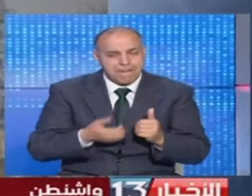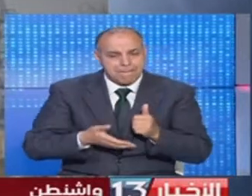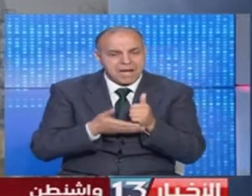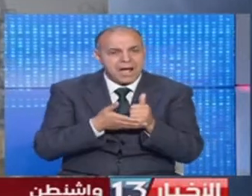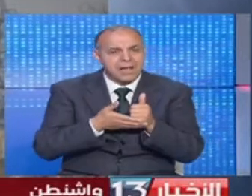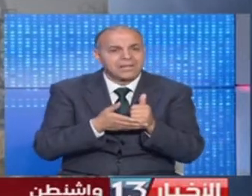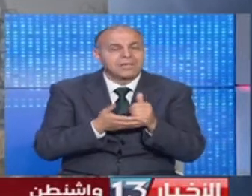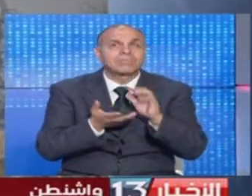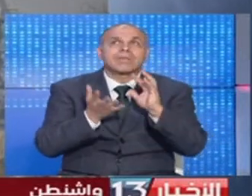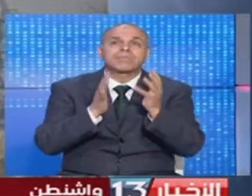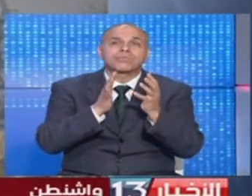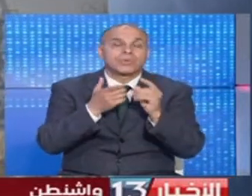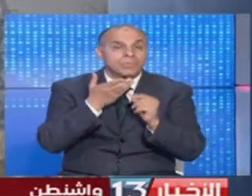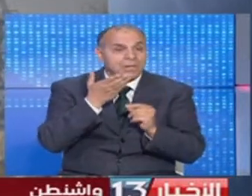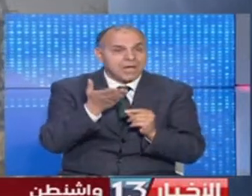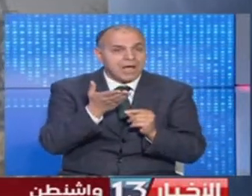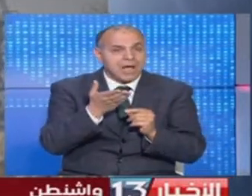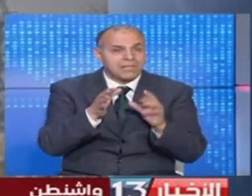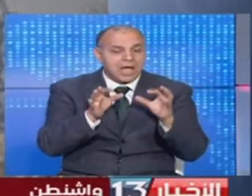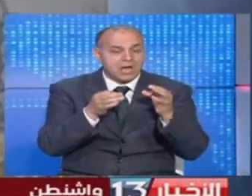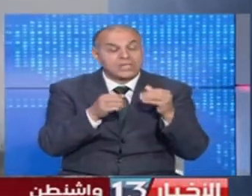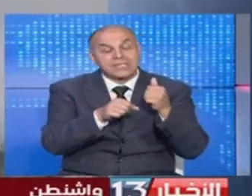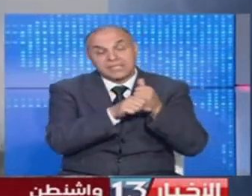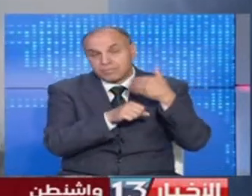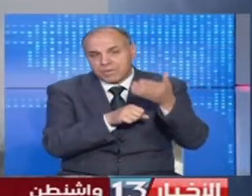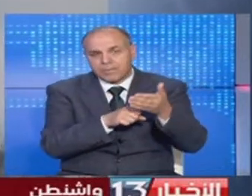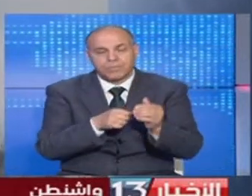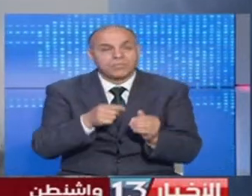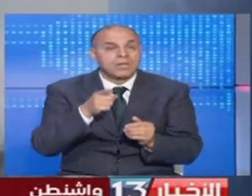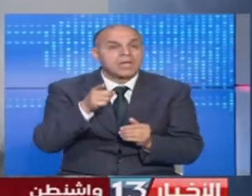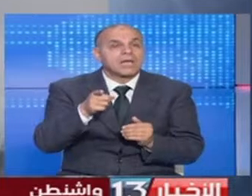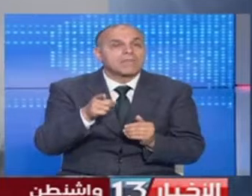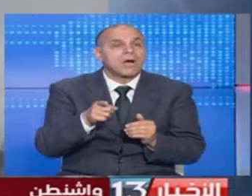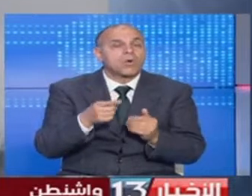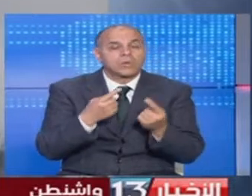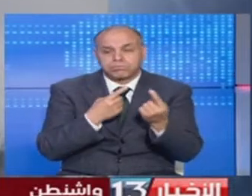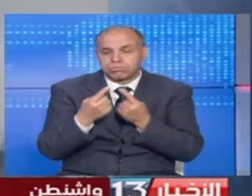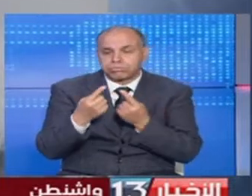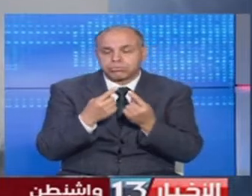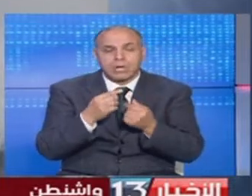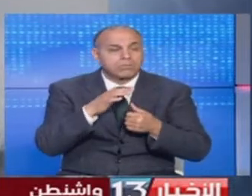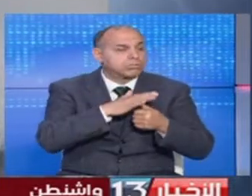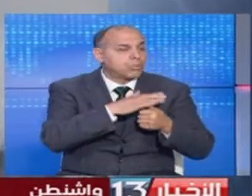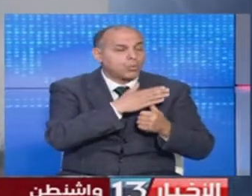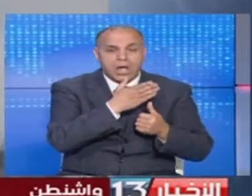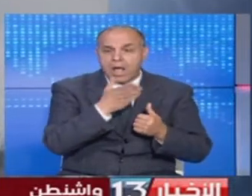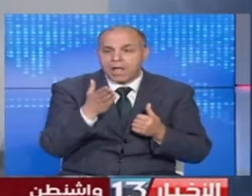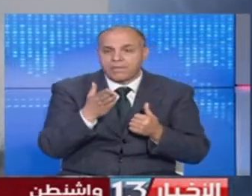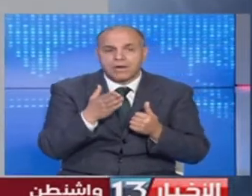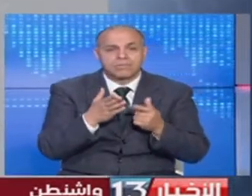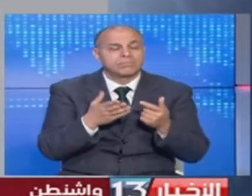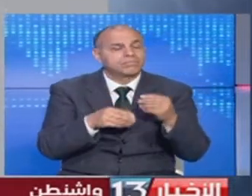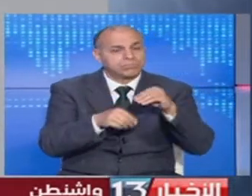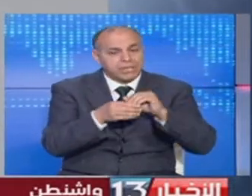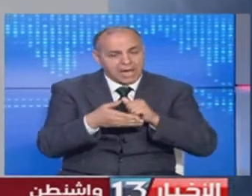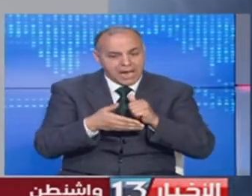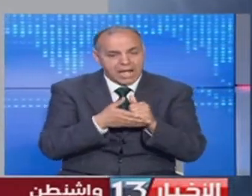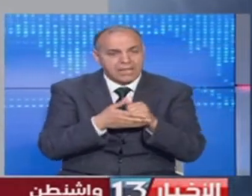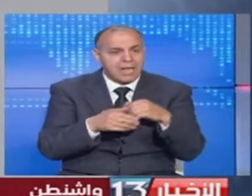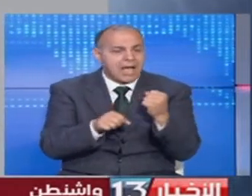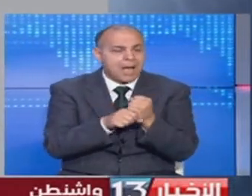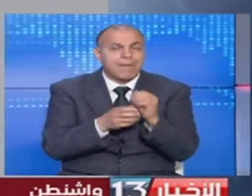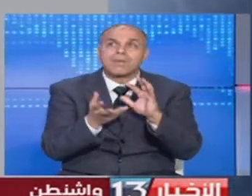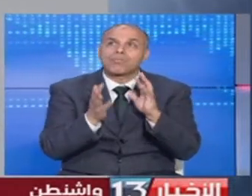التاثيرات المناخ خلال العشريه القادمه كما يجري النقاش بين قاده الدول حول الفوائد الاقتصاديه الى العمل